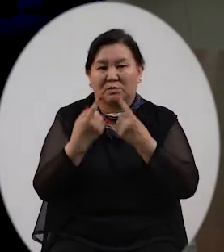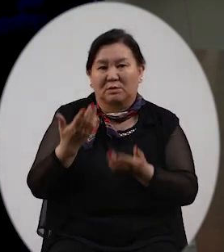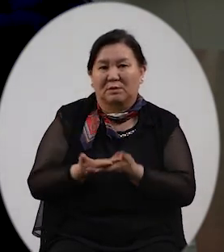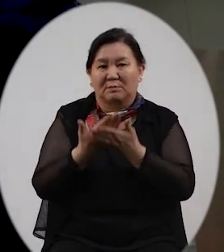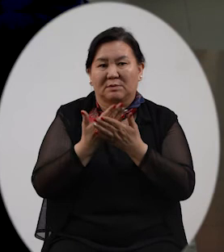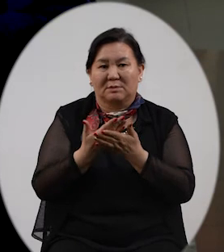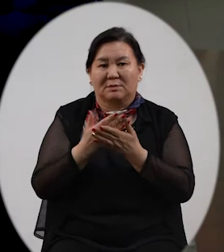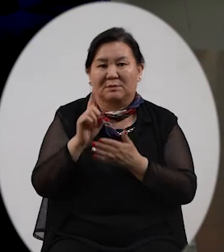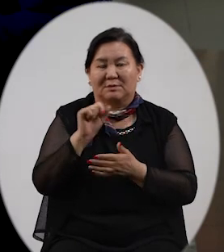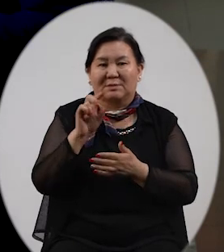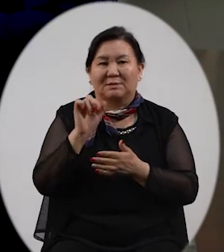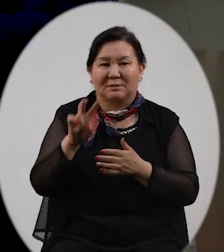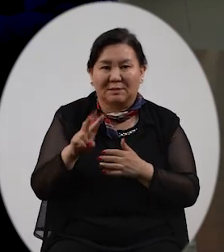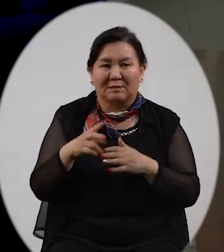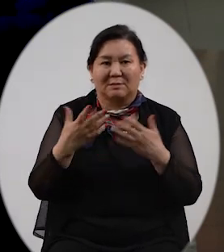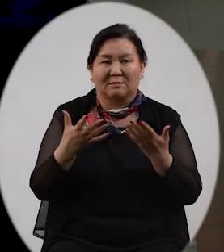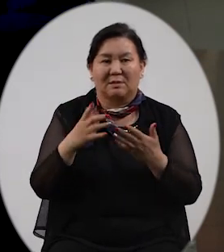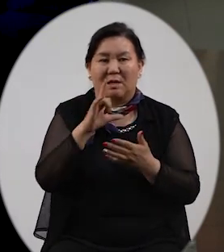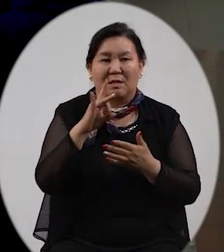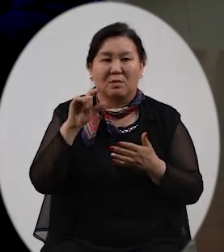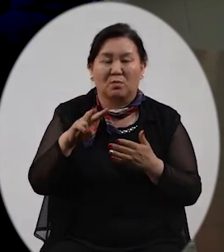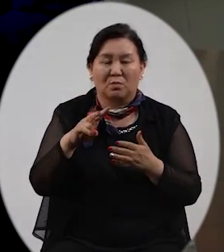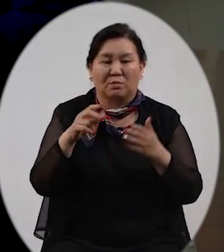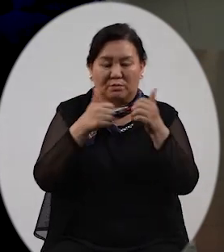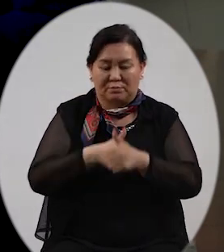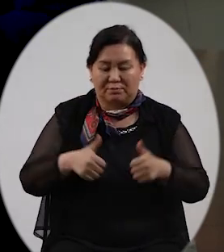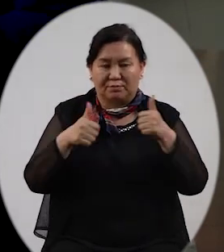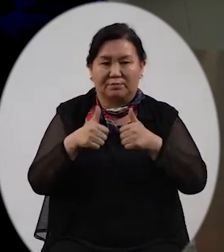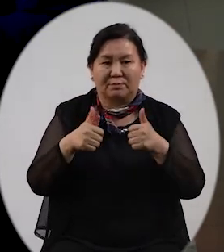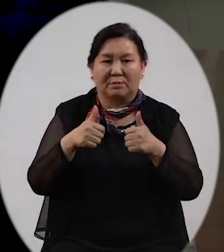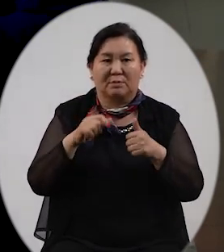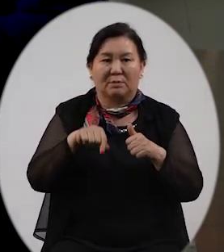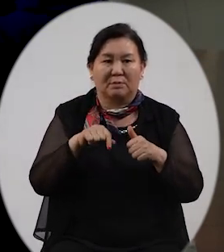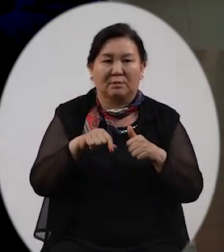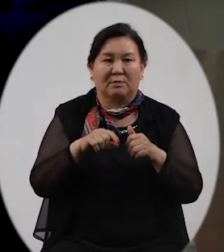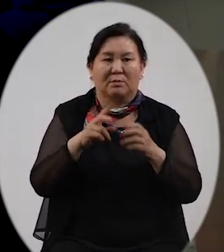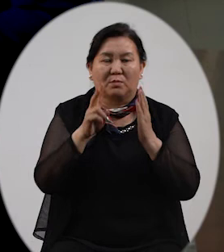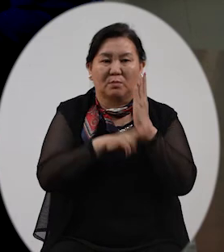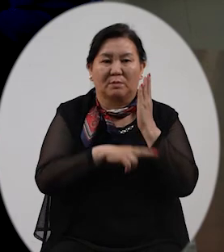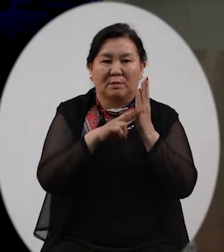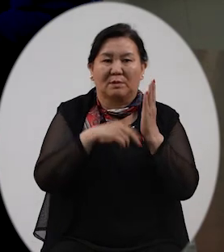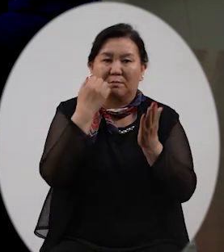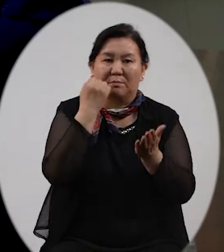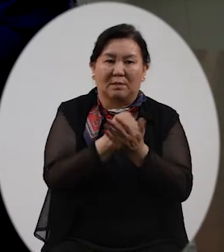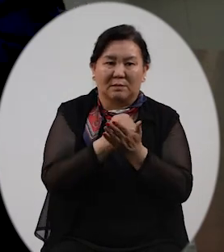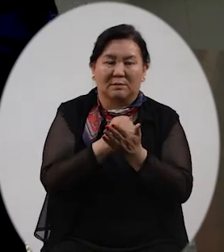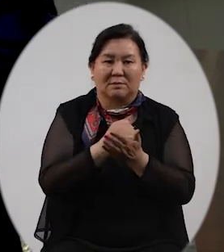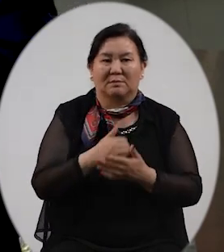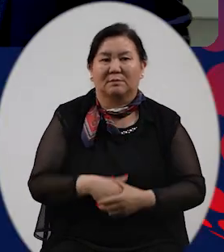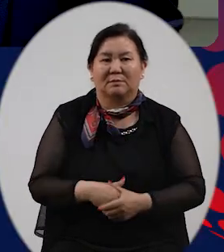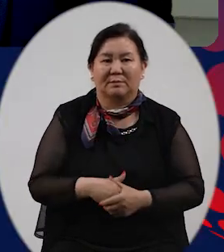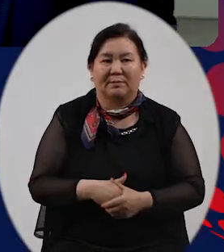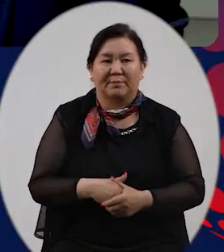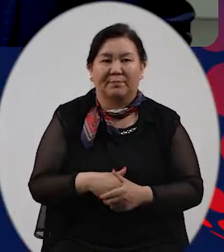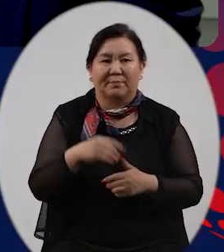замаар зах зээлийн одоо эрүүл уур амьсгалыг бүрдүүлэх зорилготойгоор бол энэхүү үнэлгээ баталгаажуулалт бол явагддаг гэж бид нэр